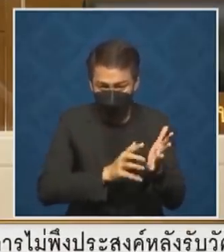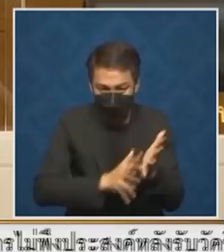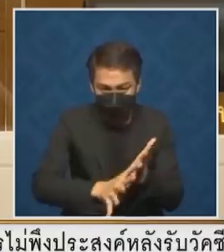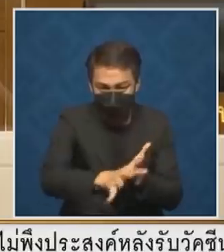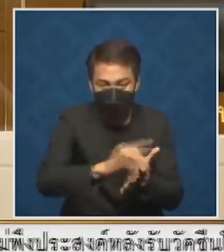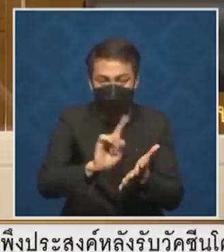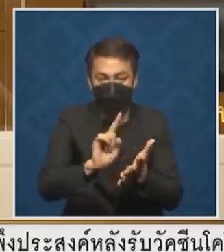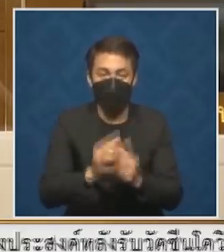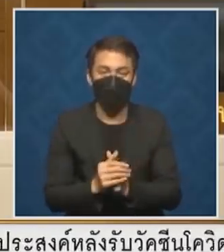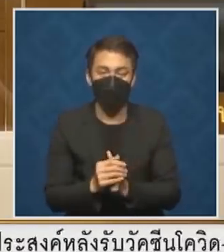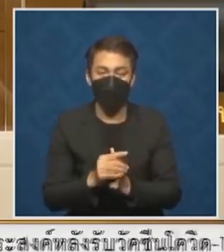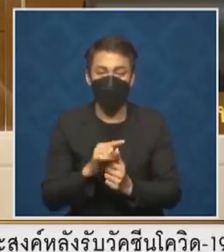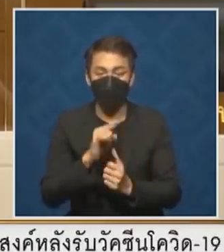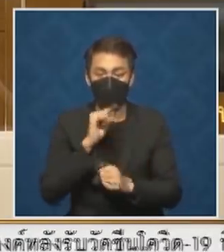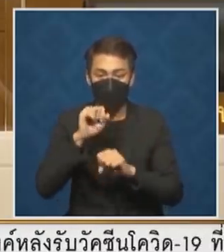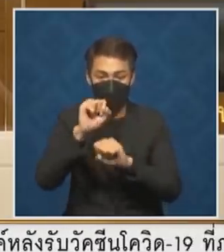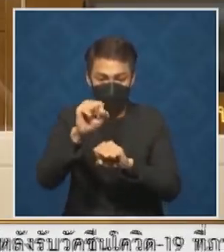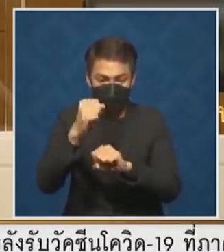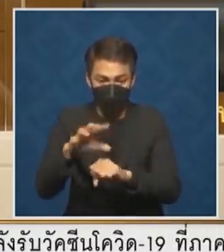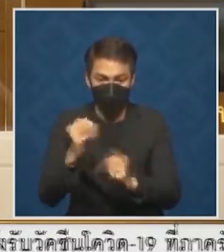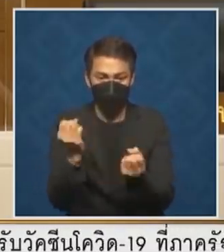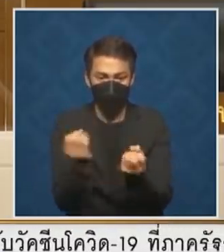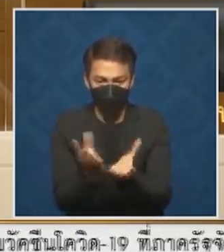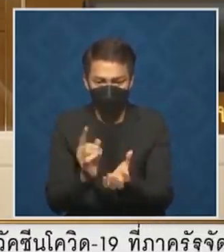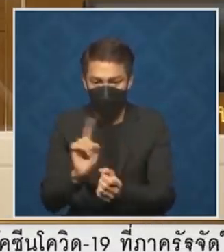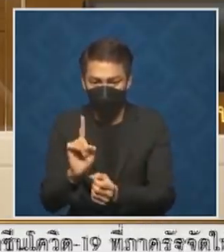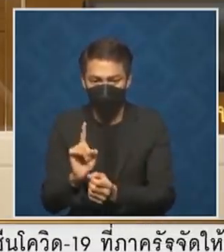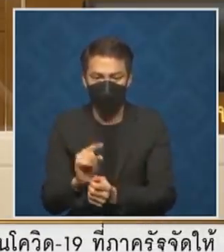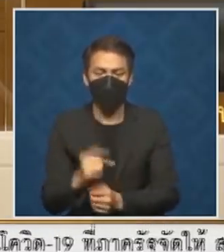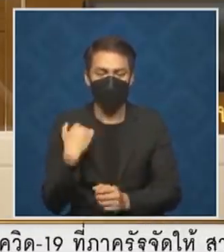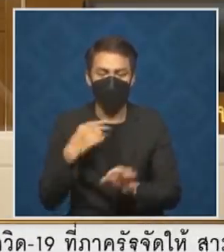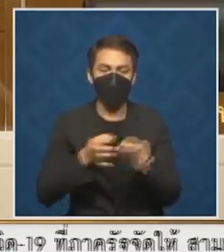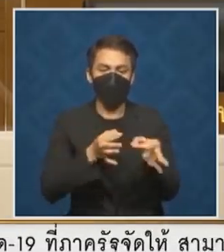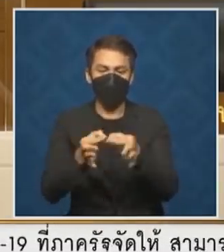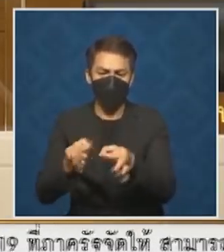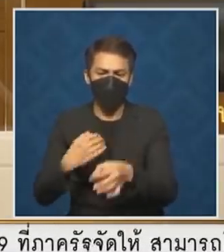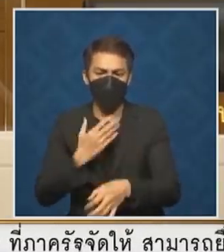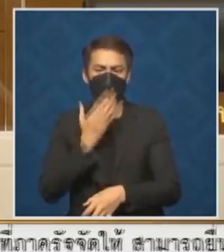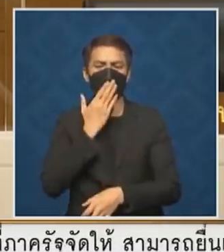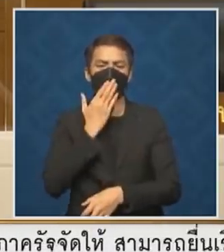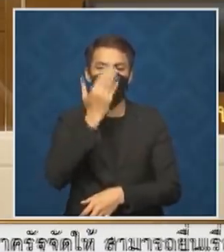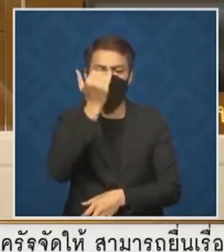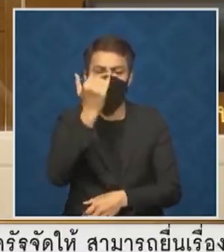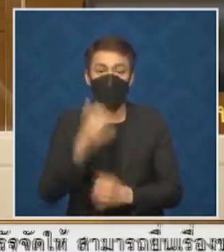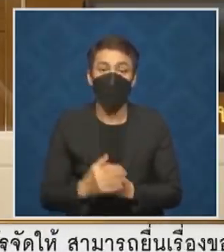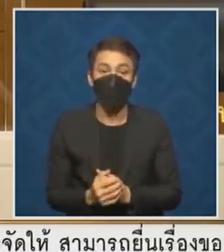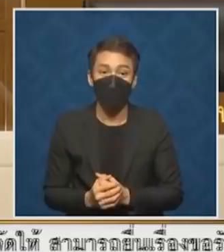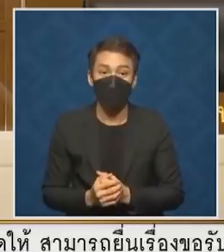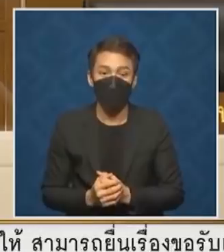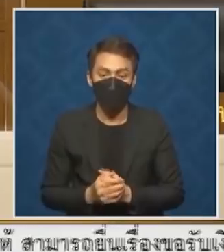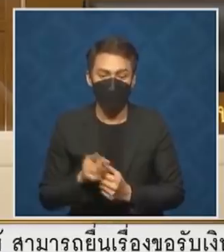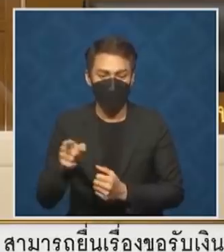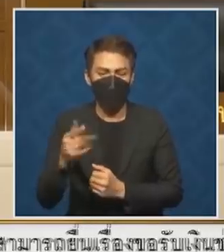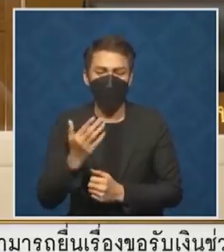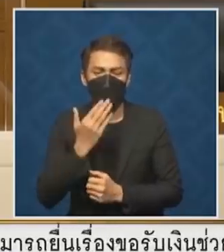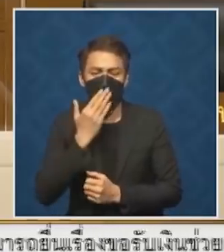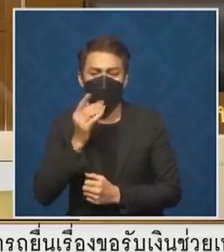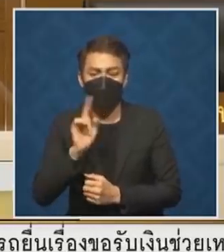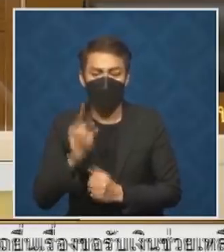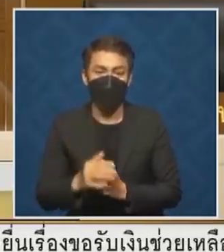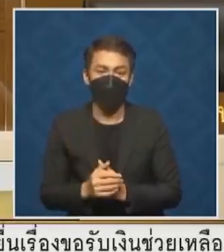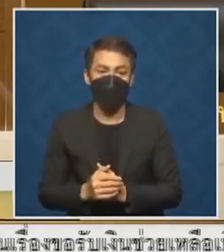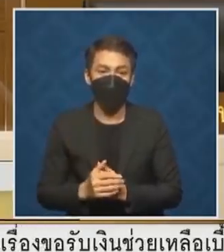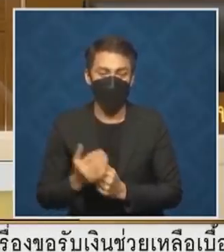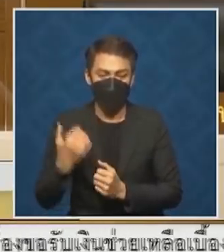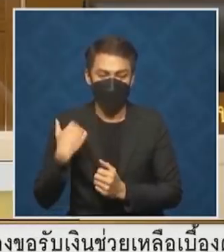ามเกียรติ์เนี่ยก็เป็นเรื่องที่เราร่ำเรียนมาในวิชาวรรณคดีมาตั้งแต่เด็กๆเราก็รู้กันอยู่นะฮะว่าพ